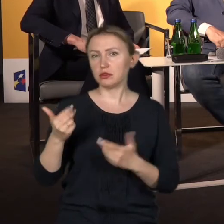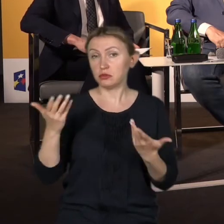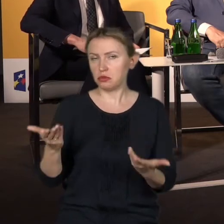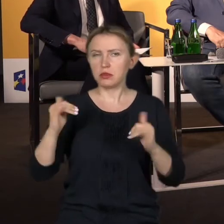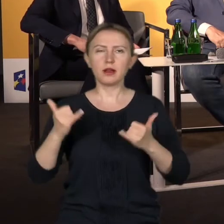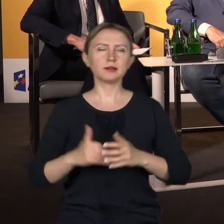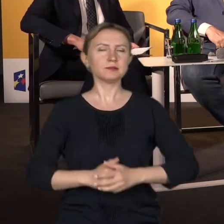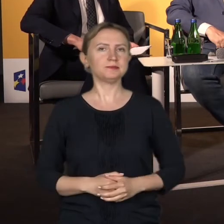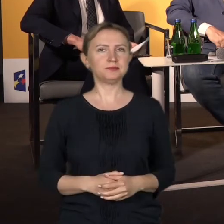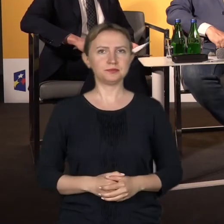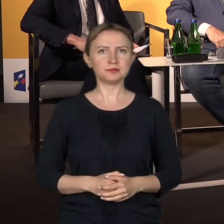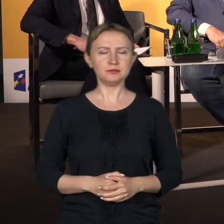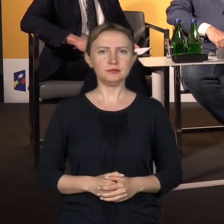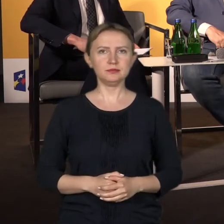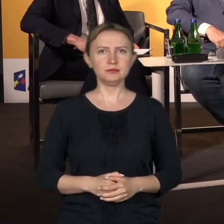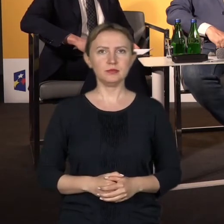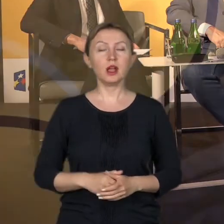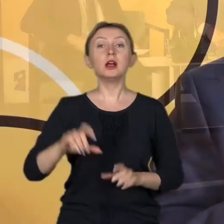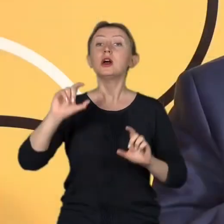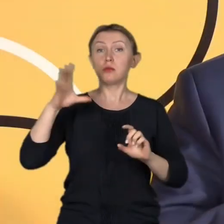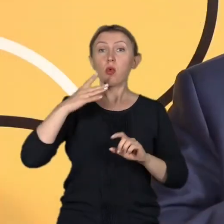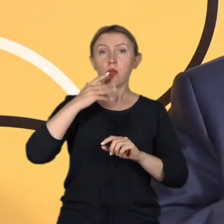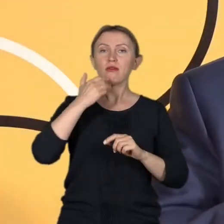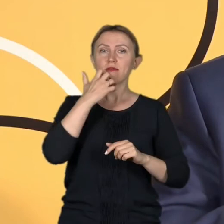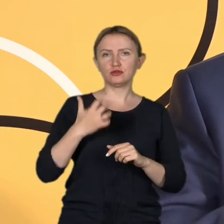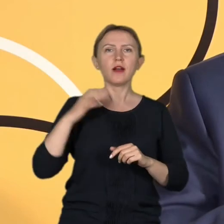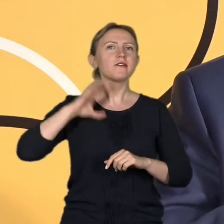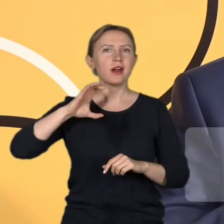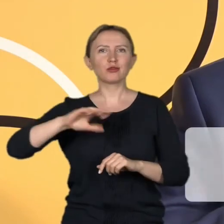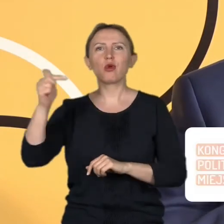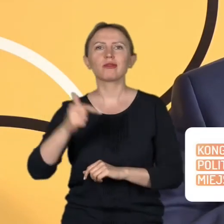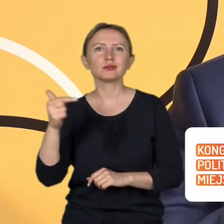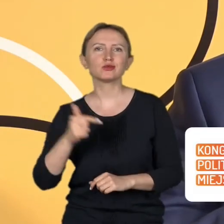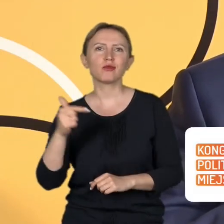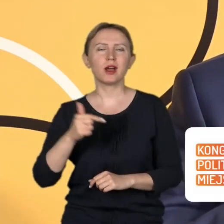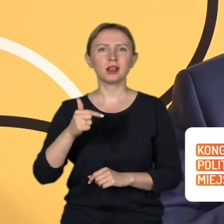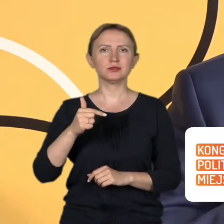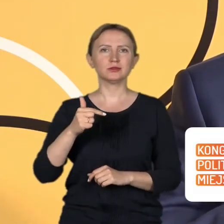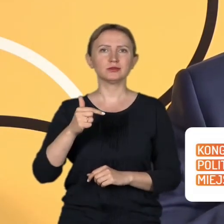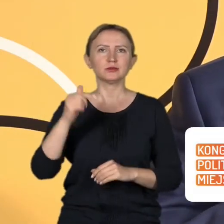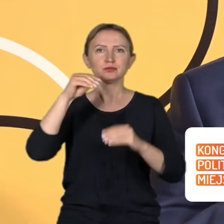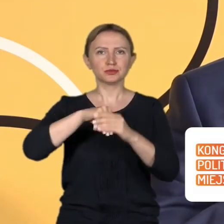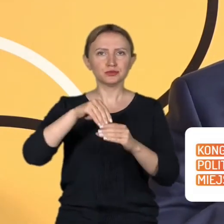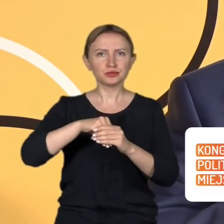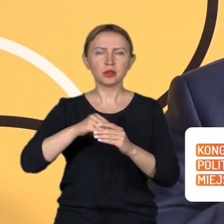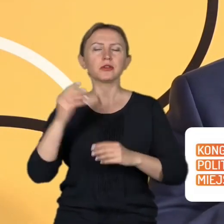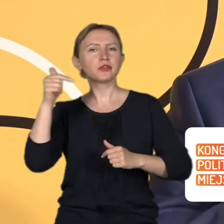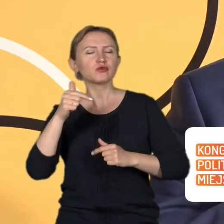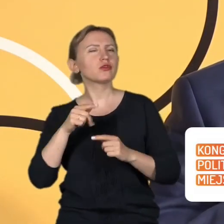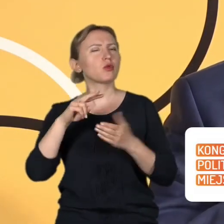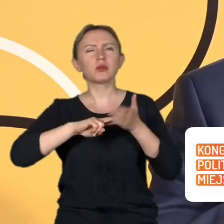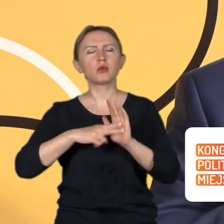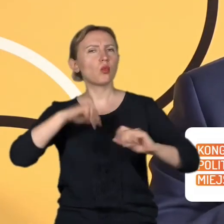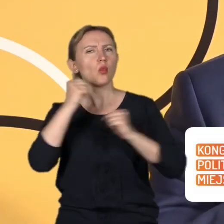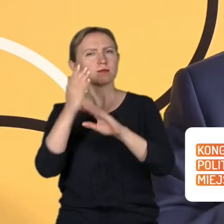profesjonalnych? Odnosząc się do tego, co mówiłem wcześniej, że warto inwestować w przyszłość, planując ją